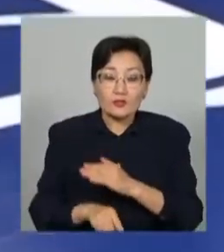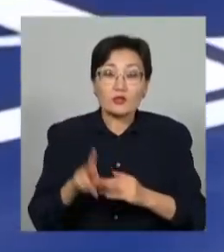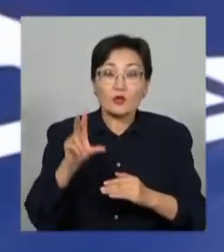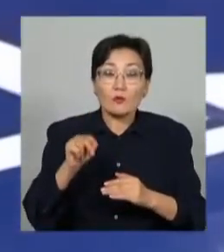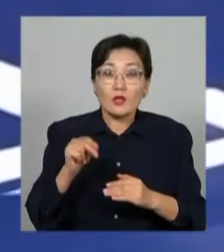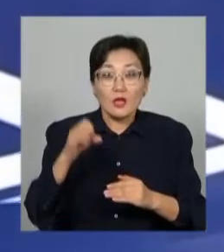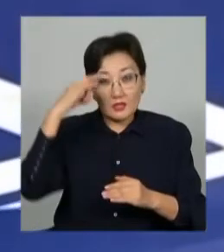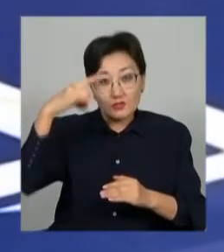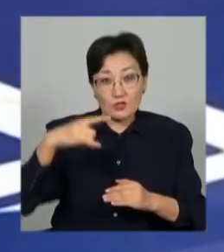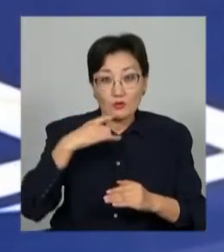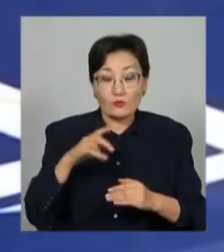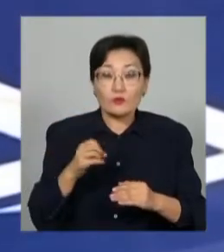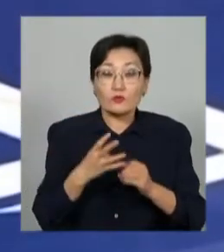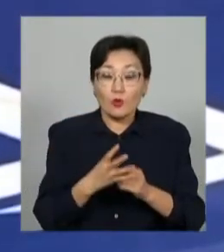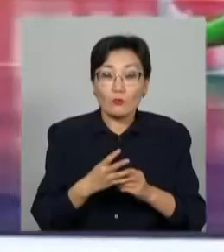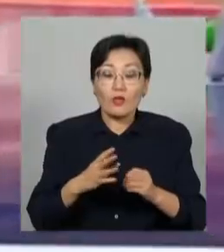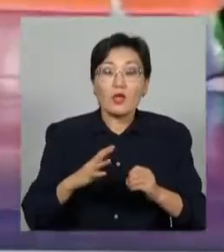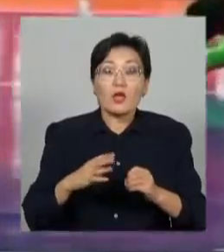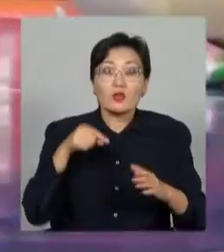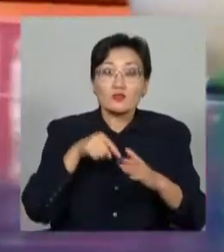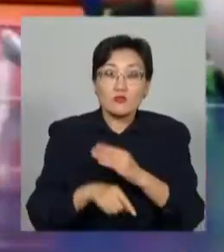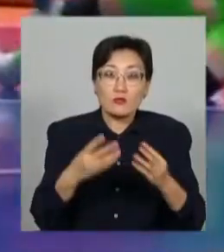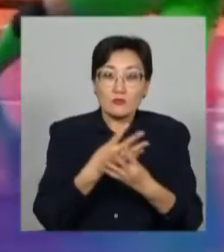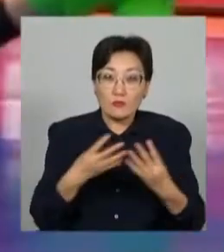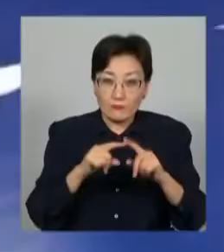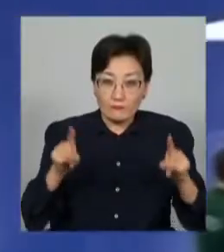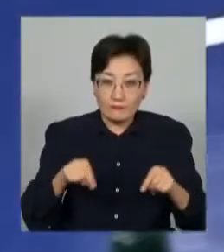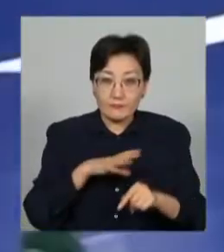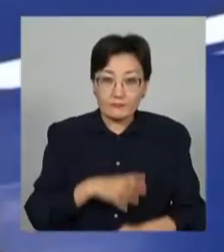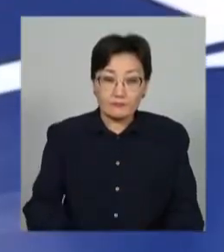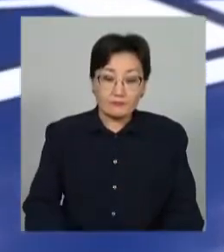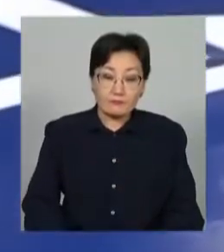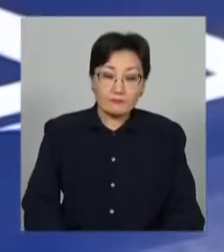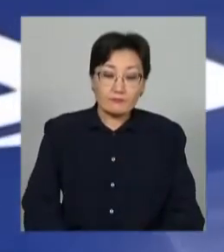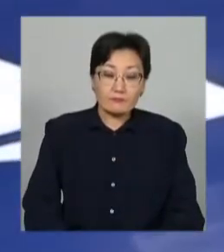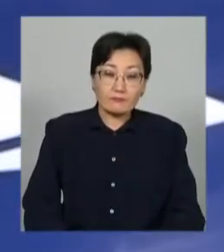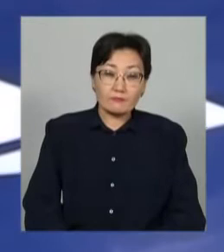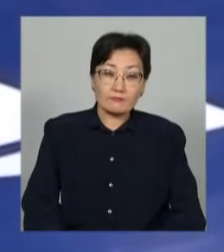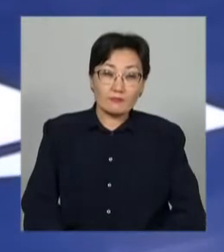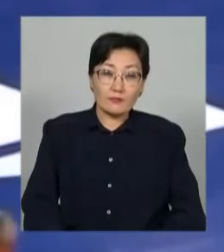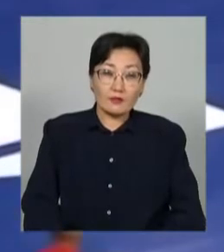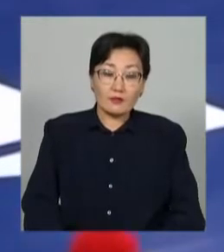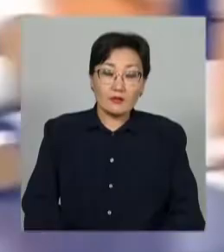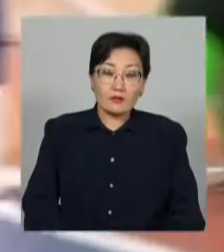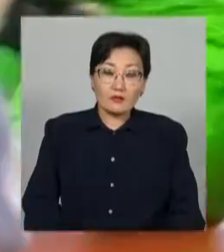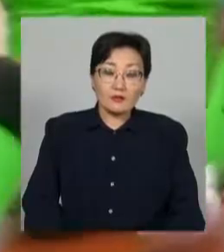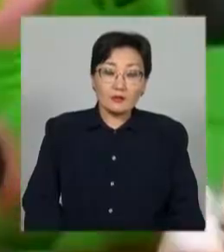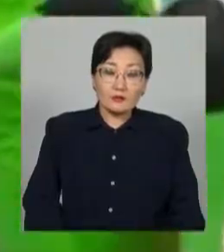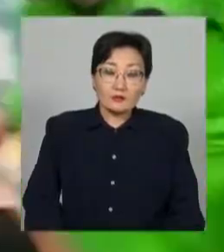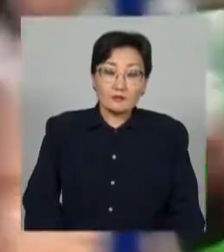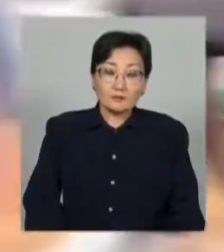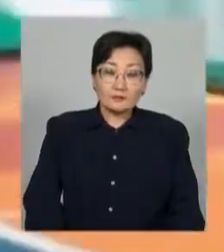бойынша Қазақстан 14 топпен көш бастап тұр. Және алтын